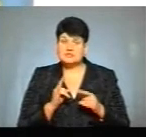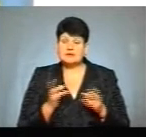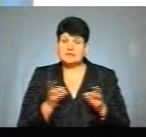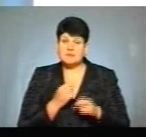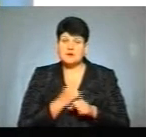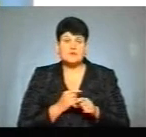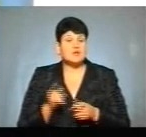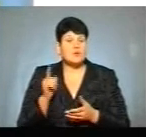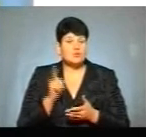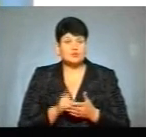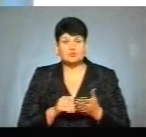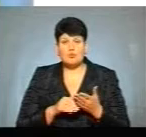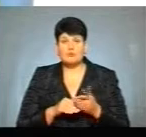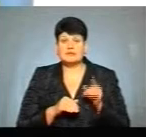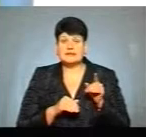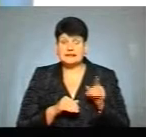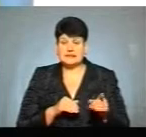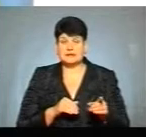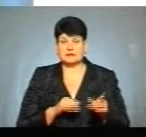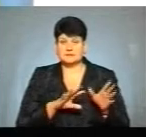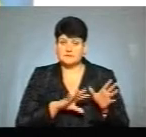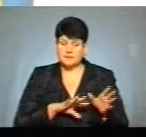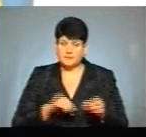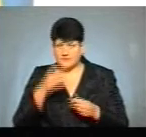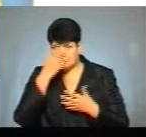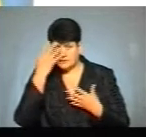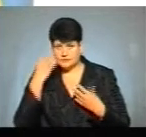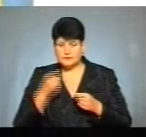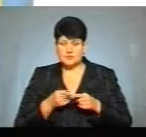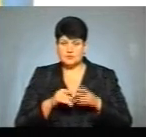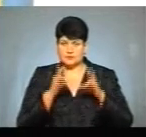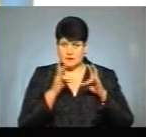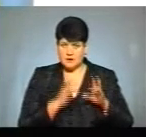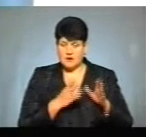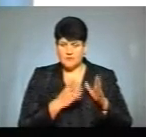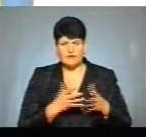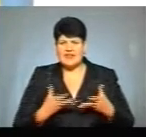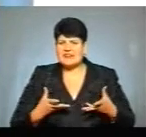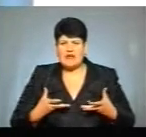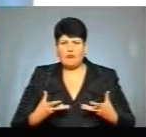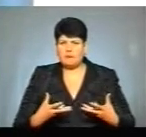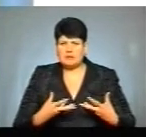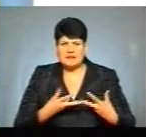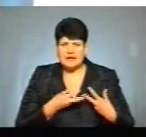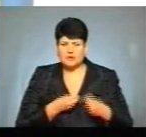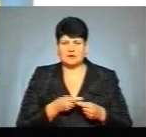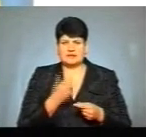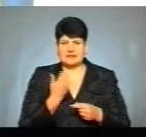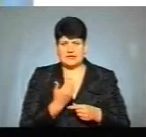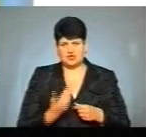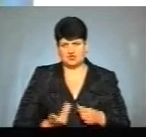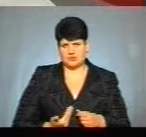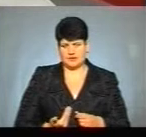працювати обов'язково, щоб допомогти їй пережити, пропрацювати цю травму, щоб вона не вплинула на її сценарій